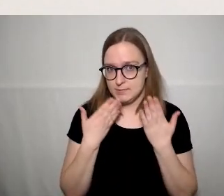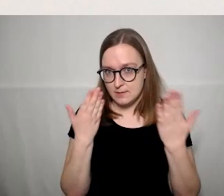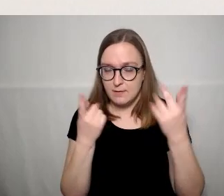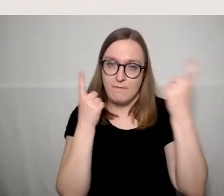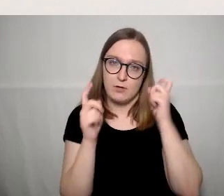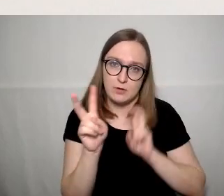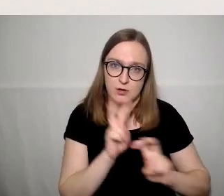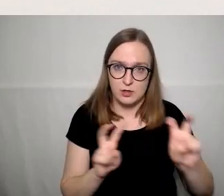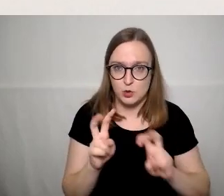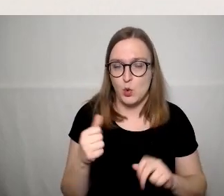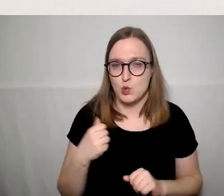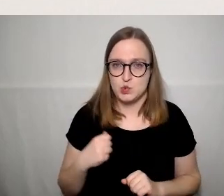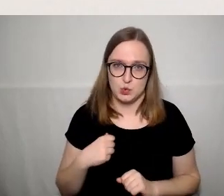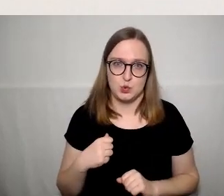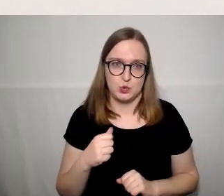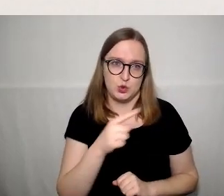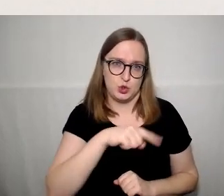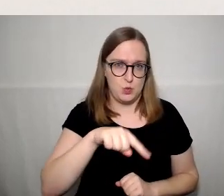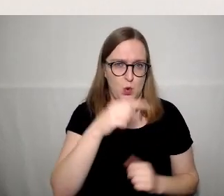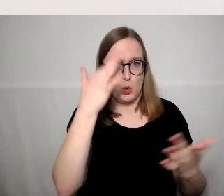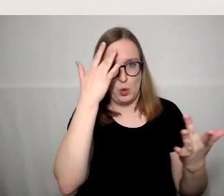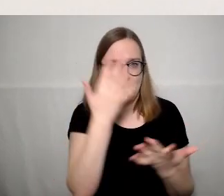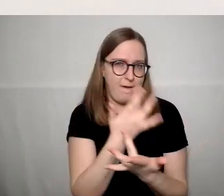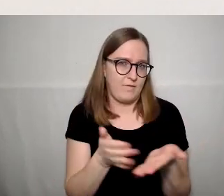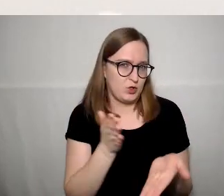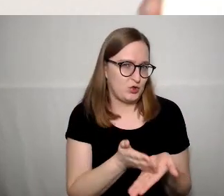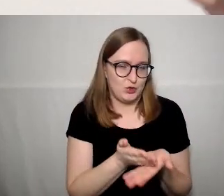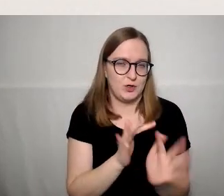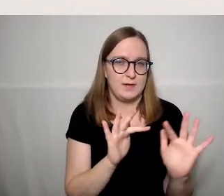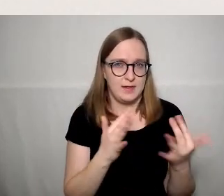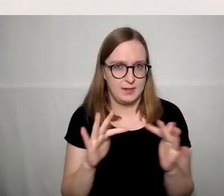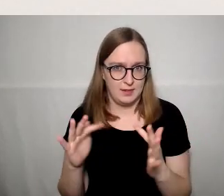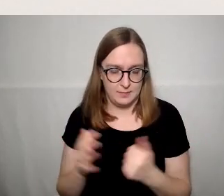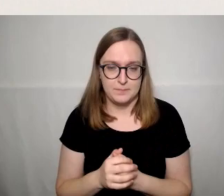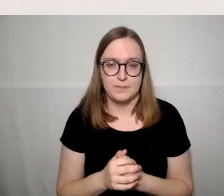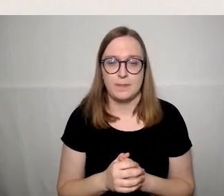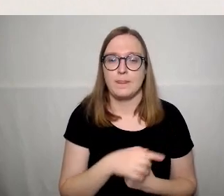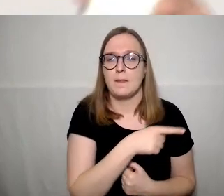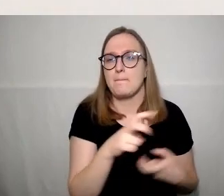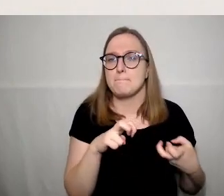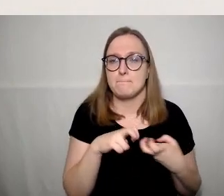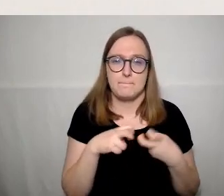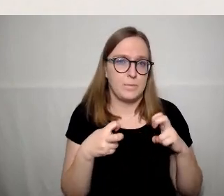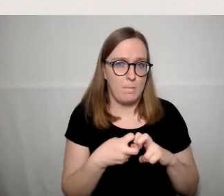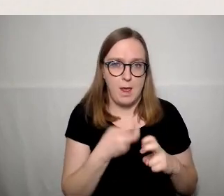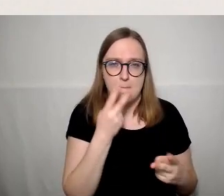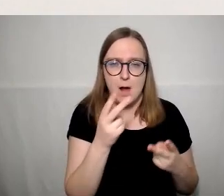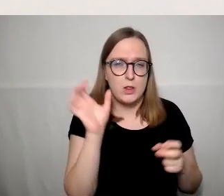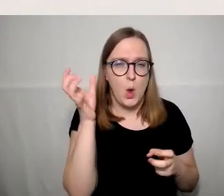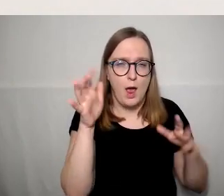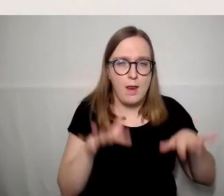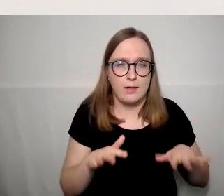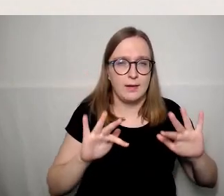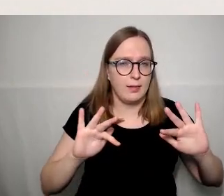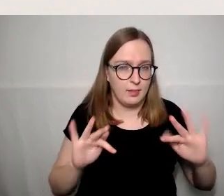iš pačių žmonių pozicijos nuomonės, kokios yra didžiausios problemos Elektrėnuose ir kurias reiktų spręsti,